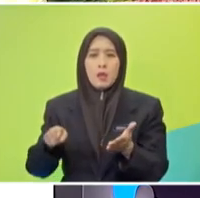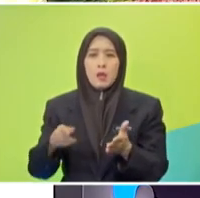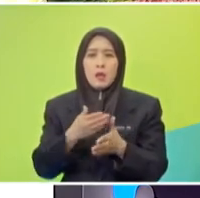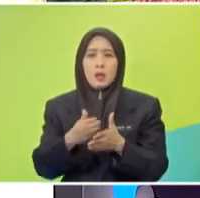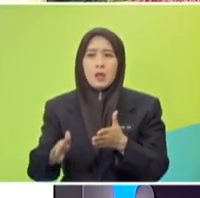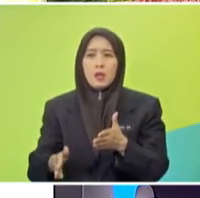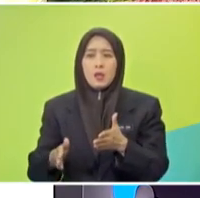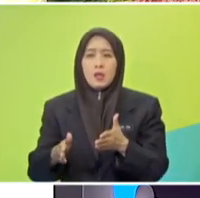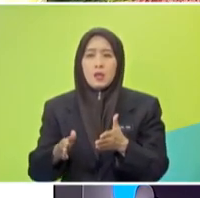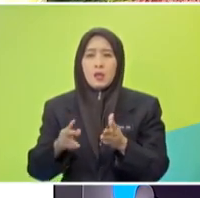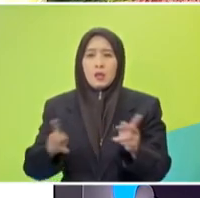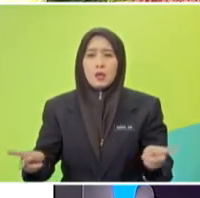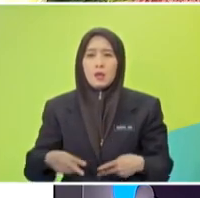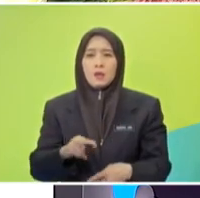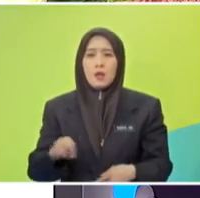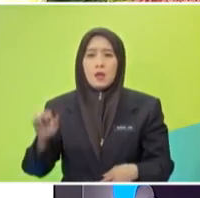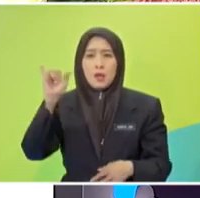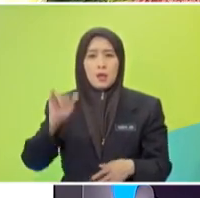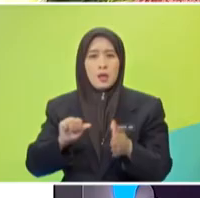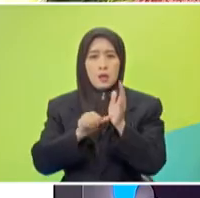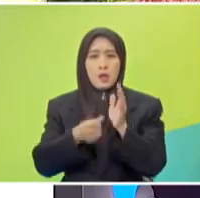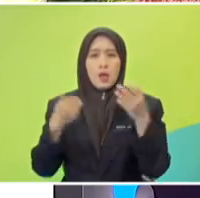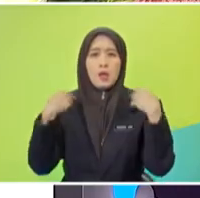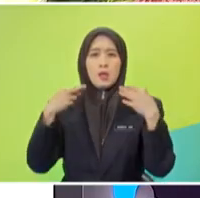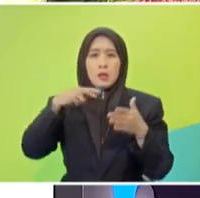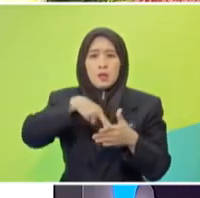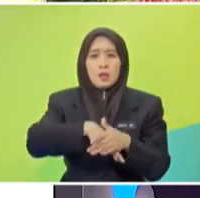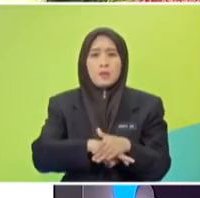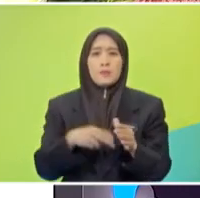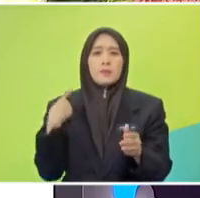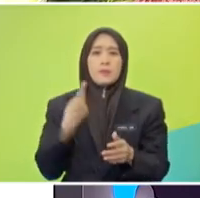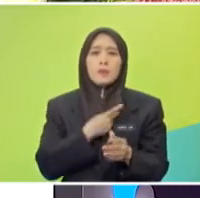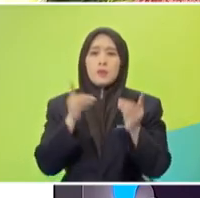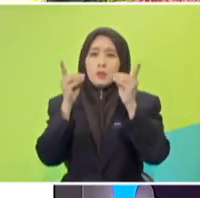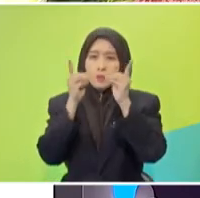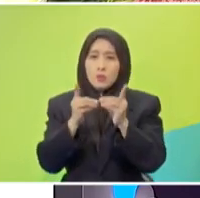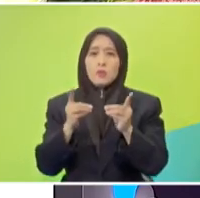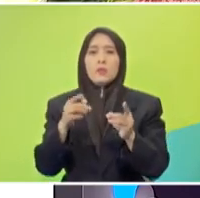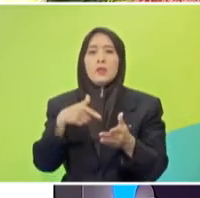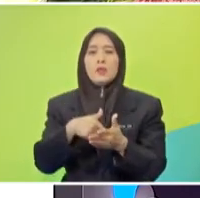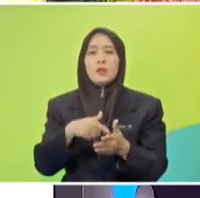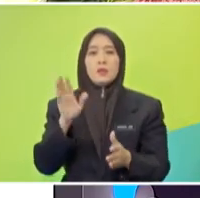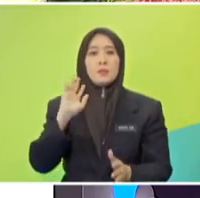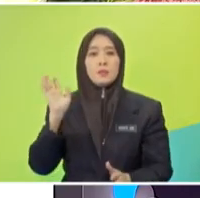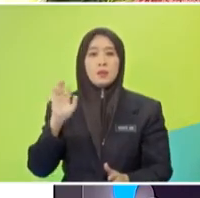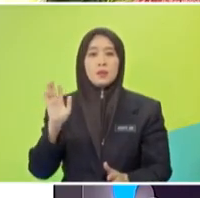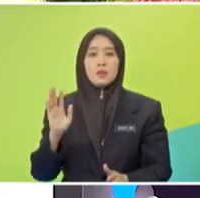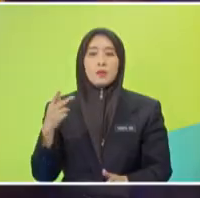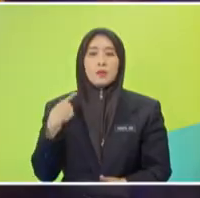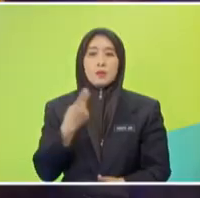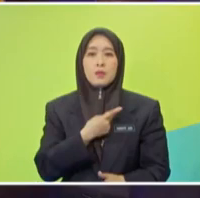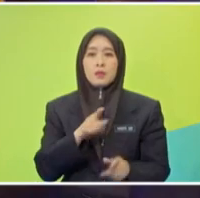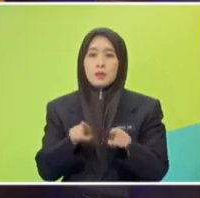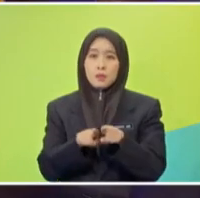asli Oke kawan-kawan ada rezeki kita jumpa lagi Assalamualaikum dan salam sejahtera bye John Ceko kita nyanyi